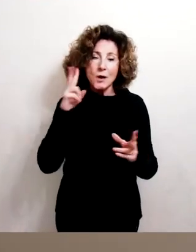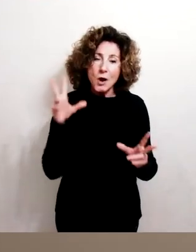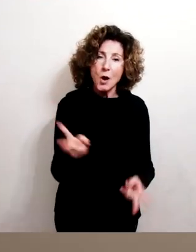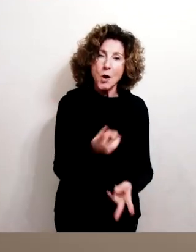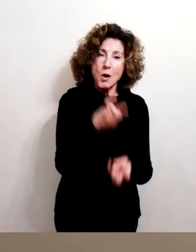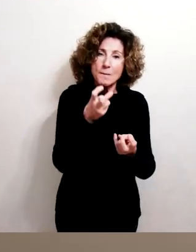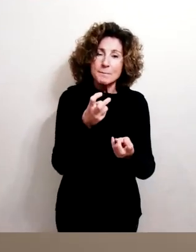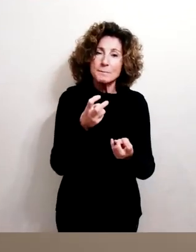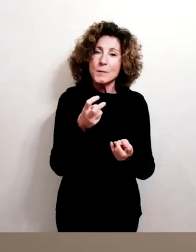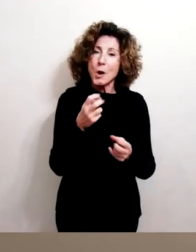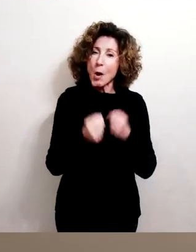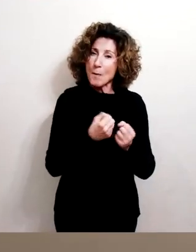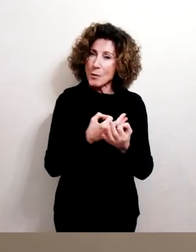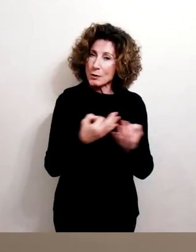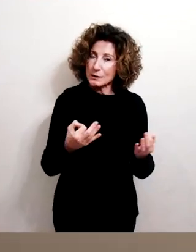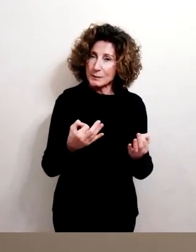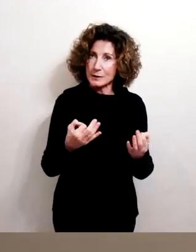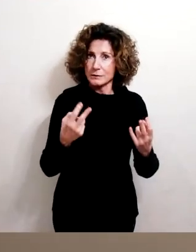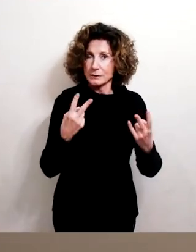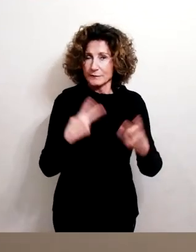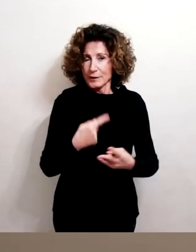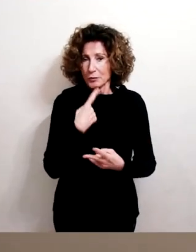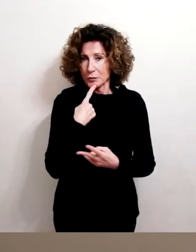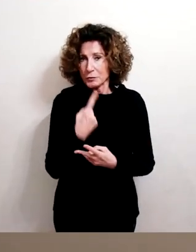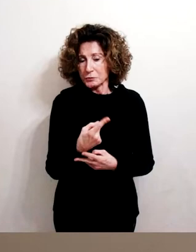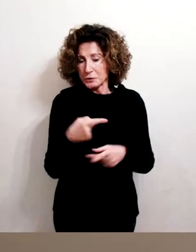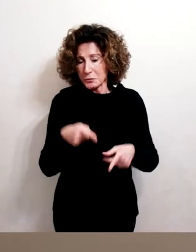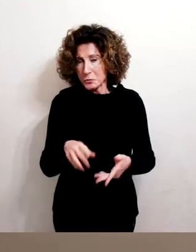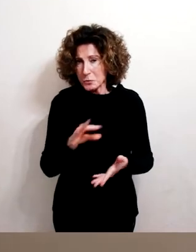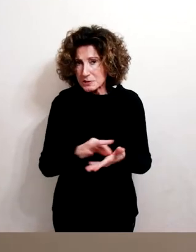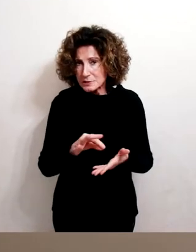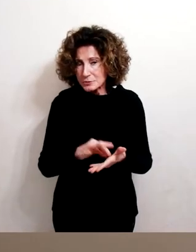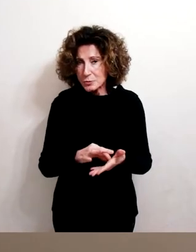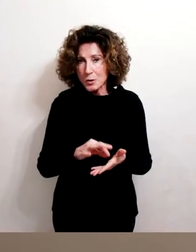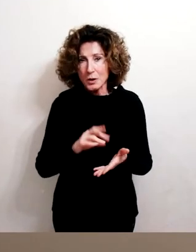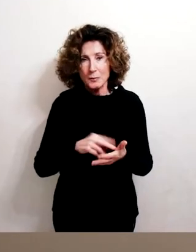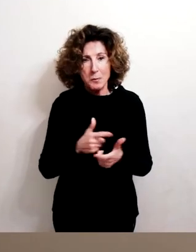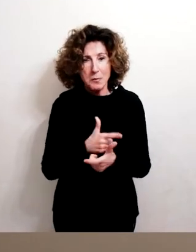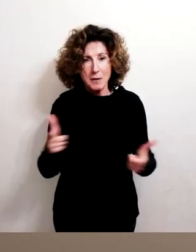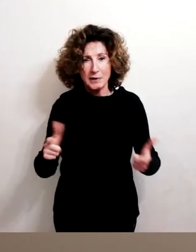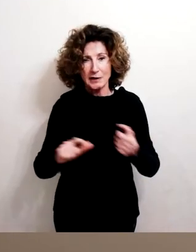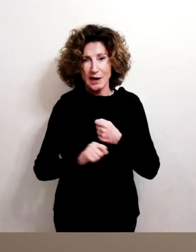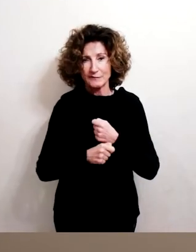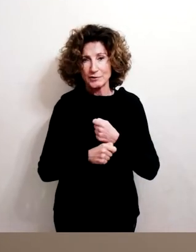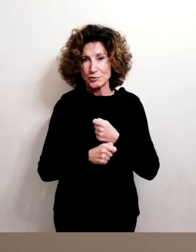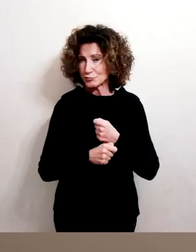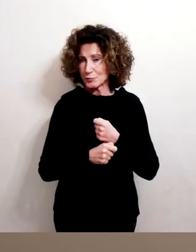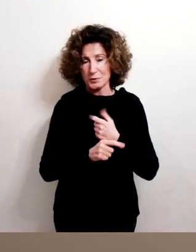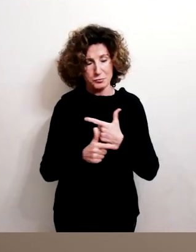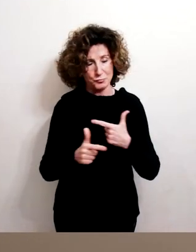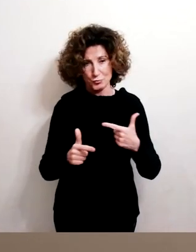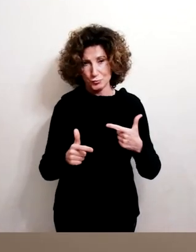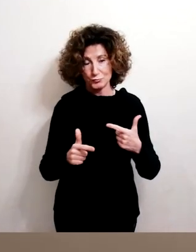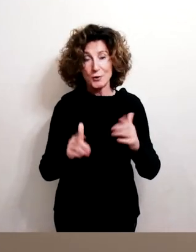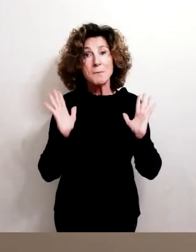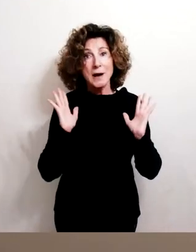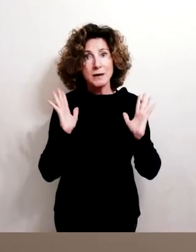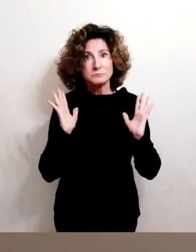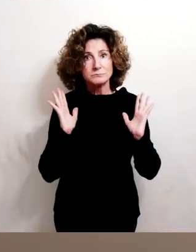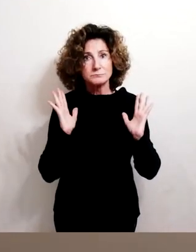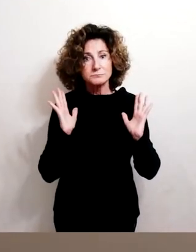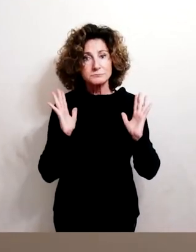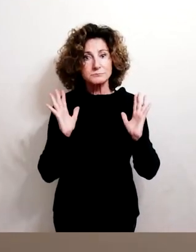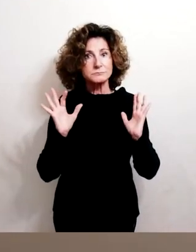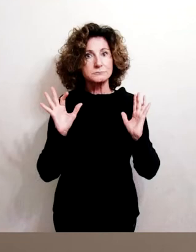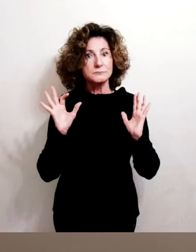comportamenti io devo dire che questa non è una scuola in cui ci siano rilevanti problemi disciplinari però